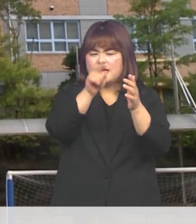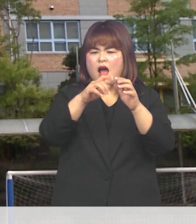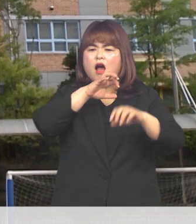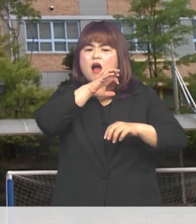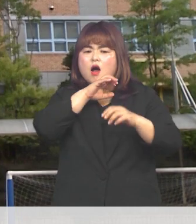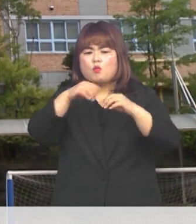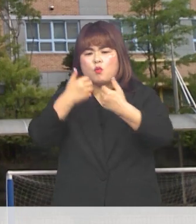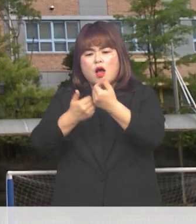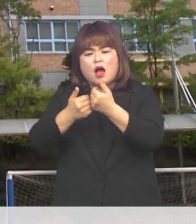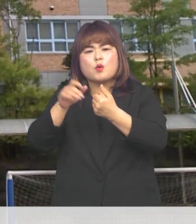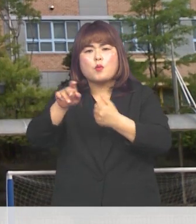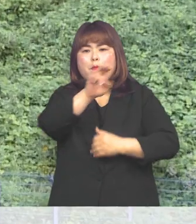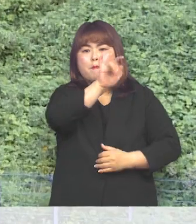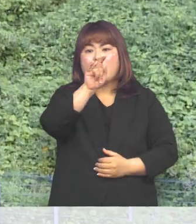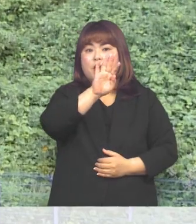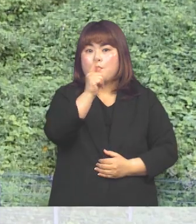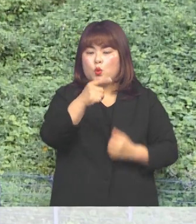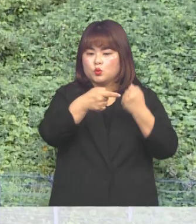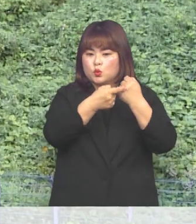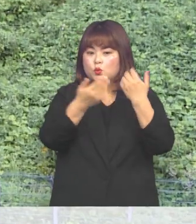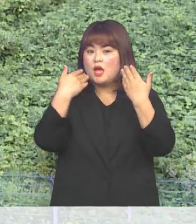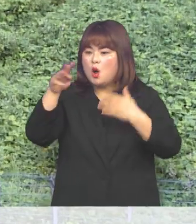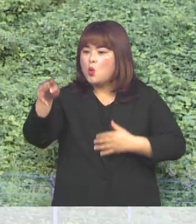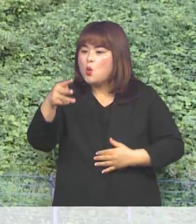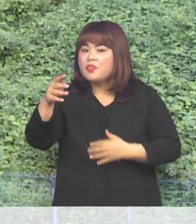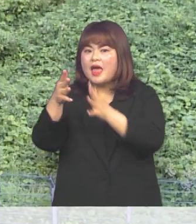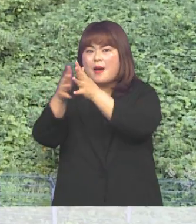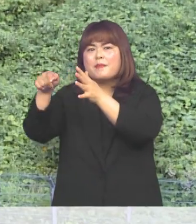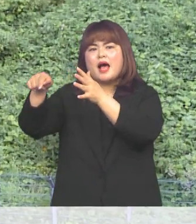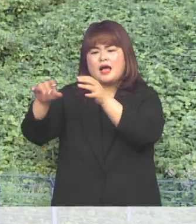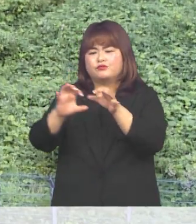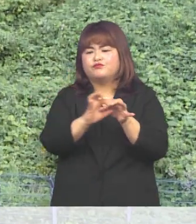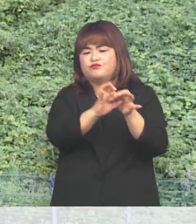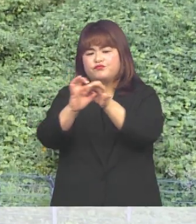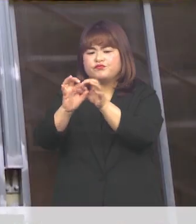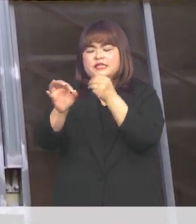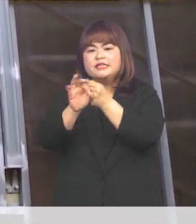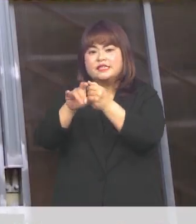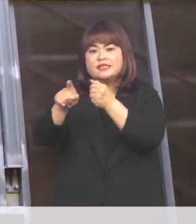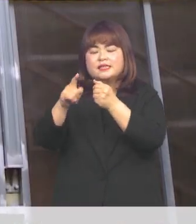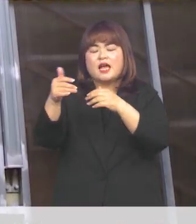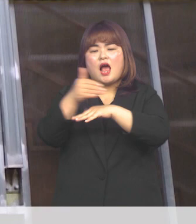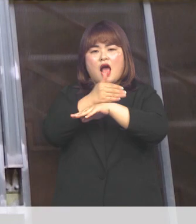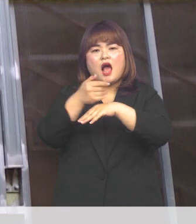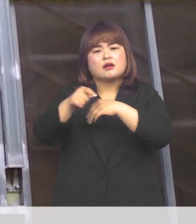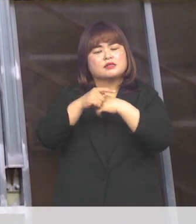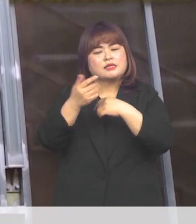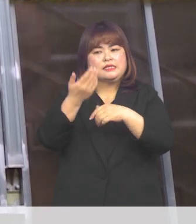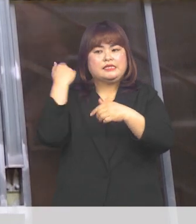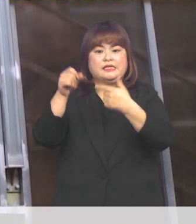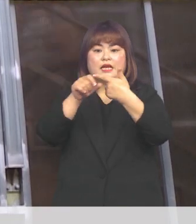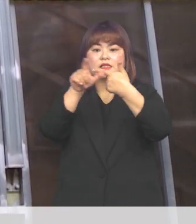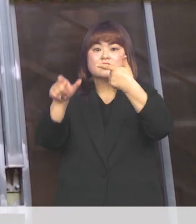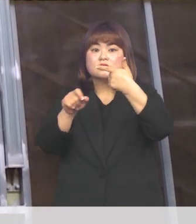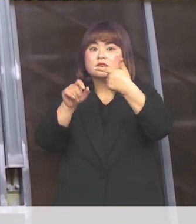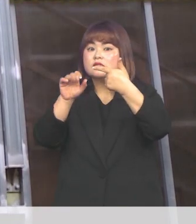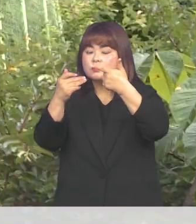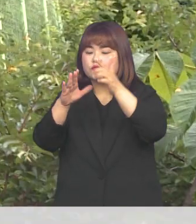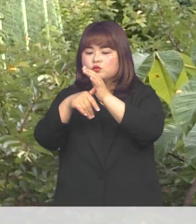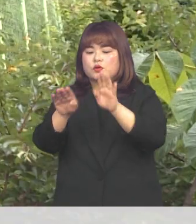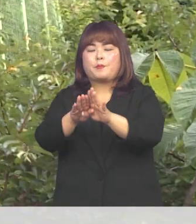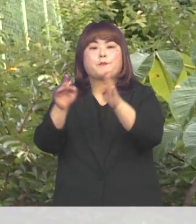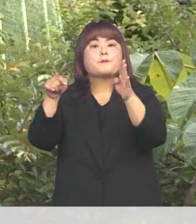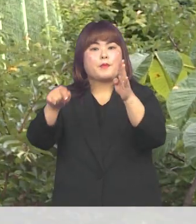용인특례시가 갈등을 빚었던 매봉초와 인근 성북역 롯데캐슬 클라실 아파트를 잇는 통학로를 지난 19일 전면